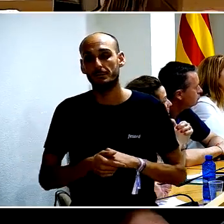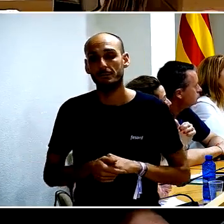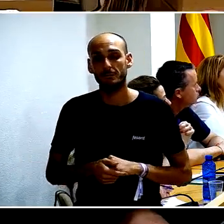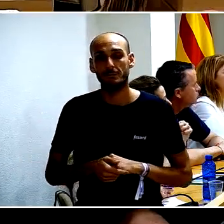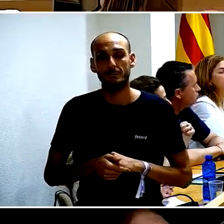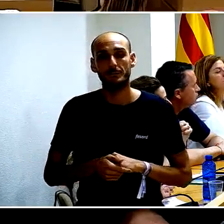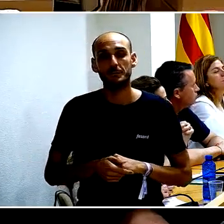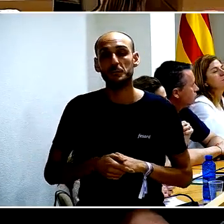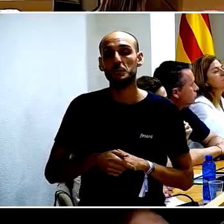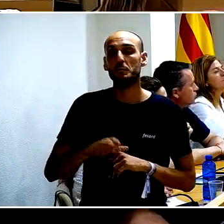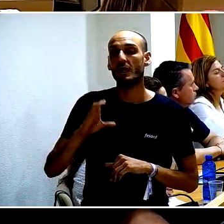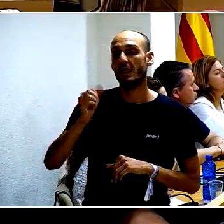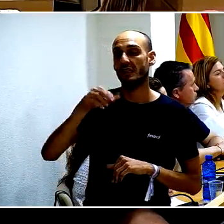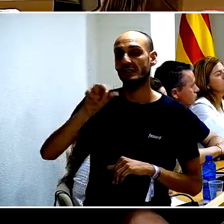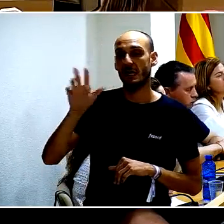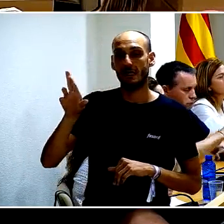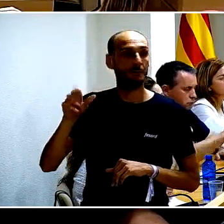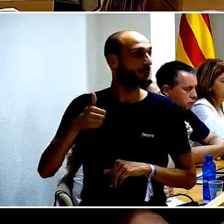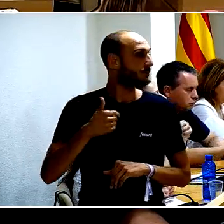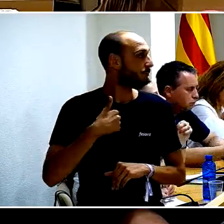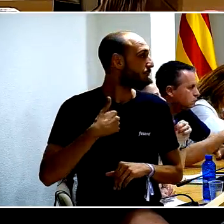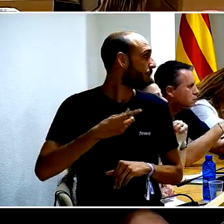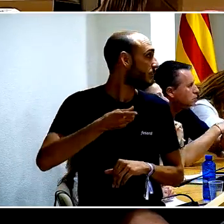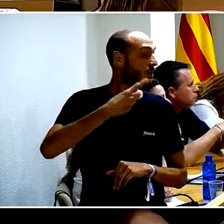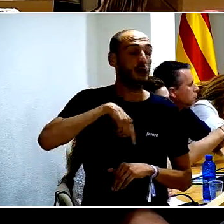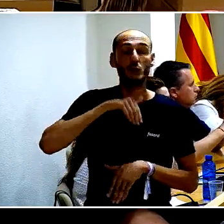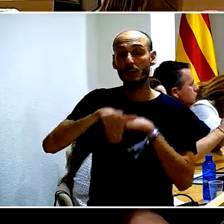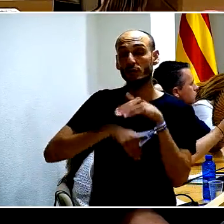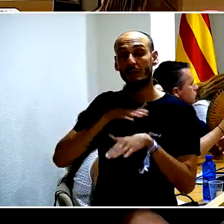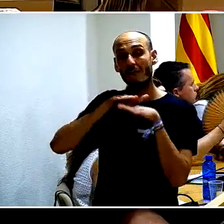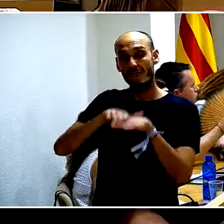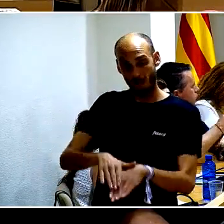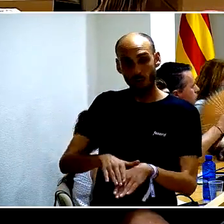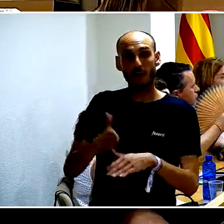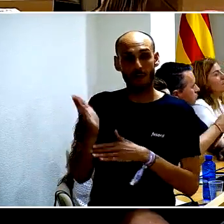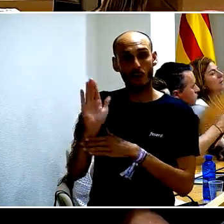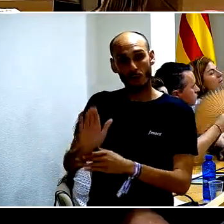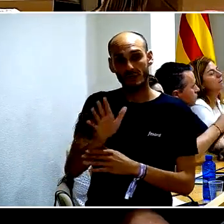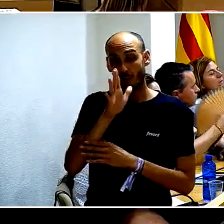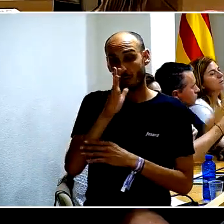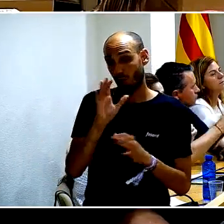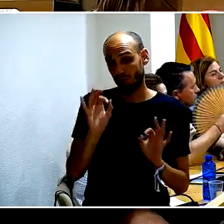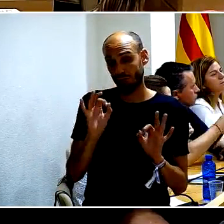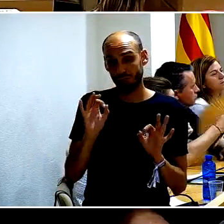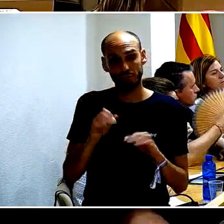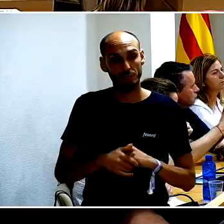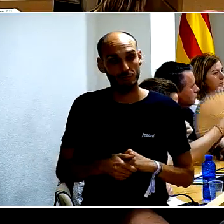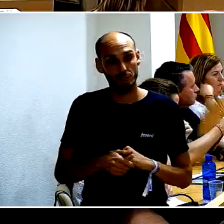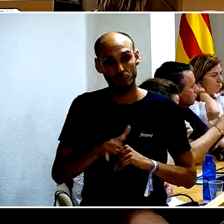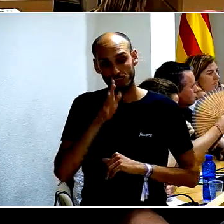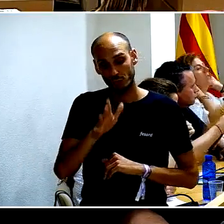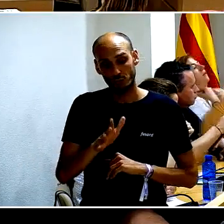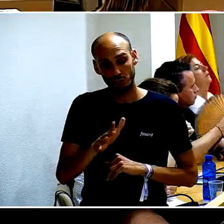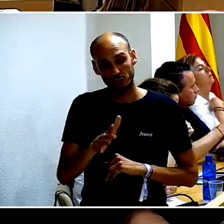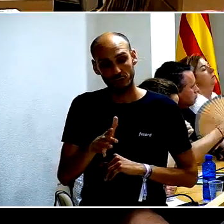Vicente Siscar. Sí, nosotros votaremos a favor de la propuesta porque es una cuestión que